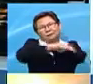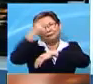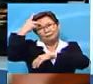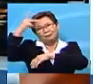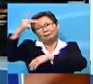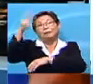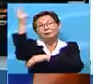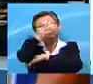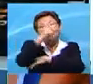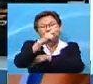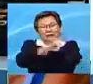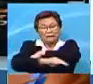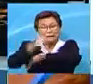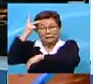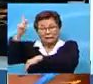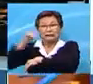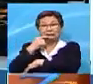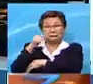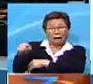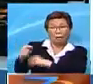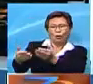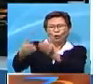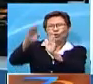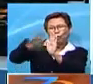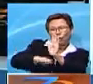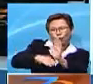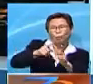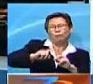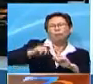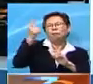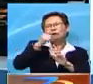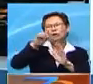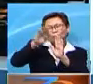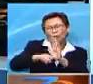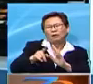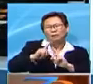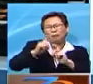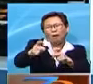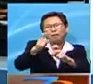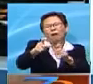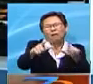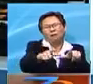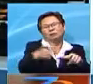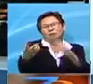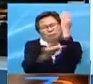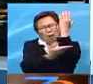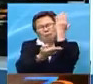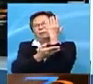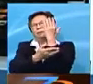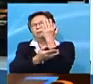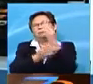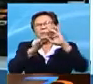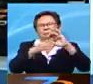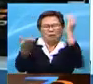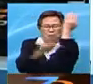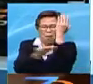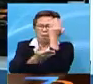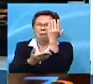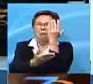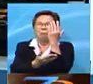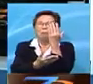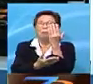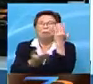tersebut. Kerajaan negeri juga diminta mengurangkan pemberian lesen pembalakan berikutan berlakunya penerokaan terhadap tanah